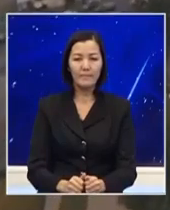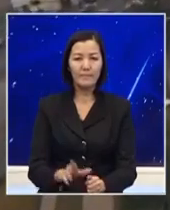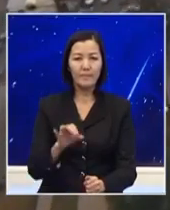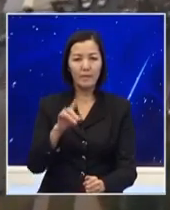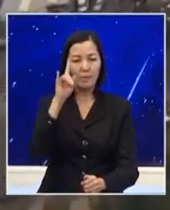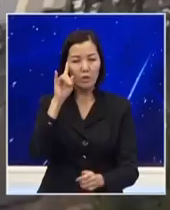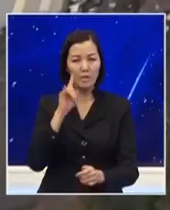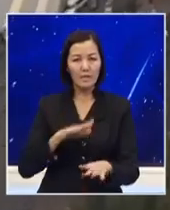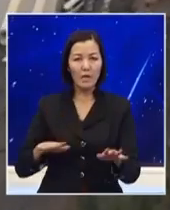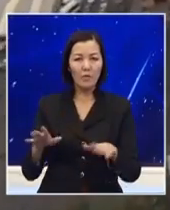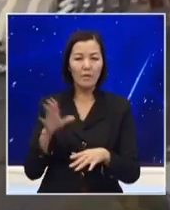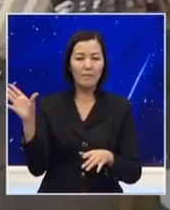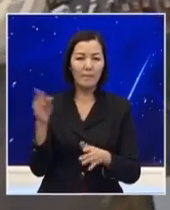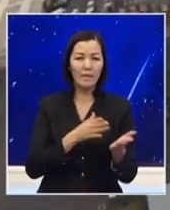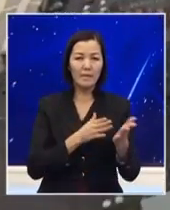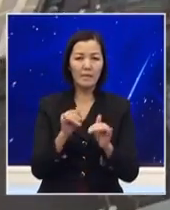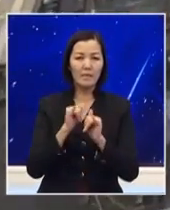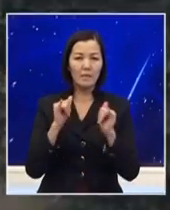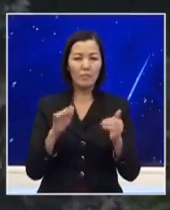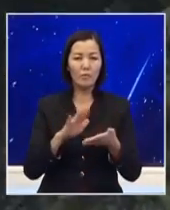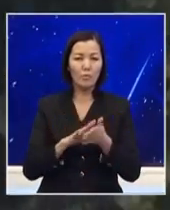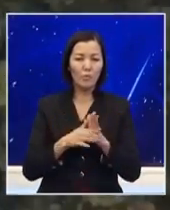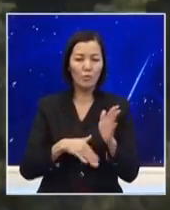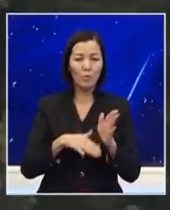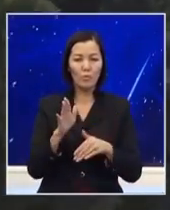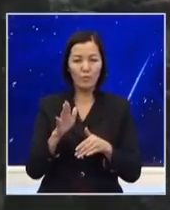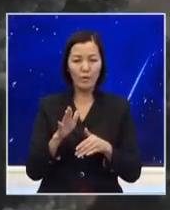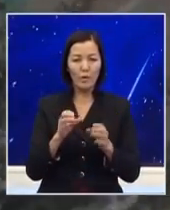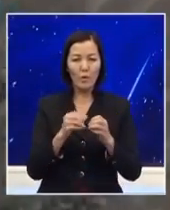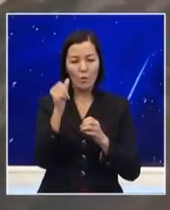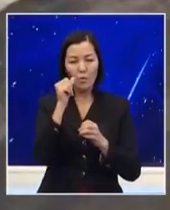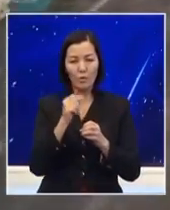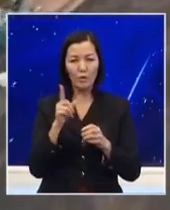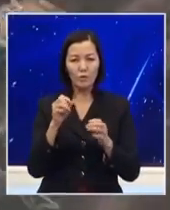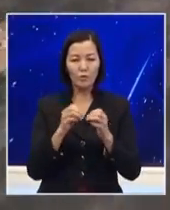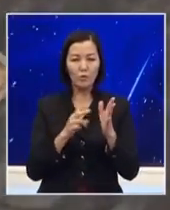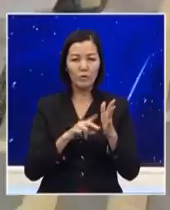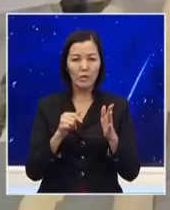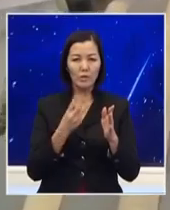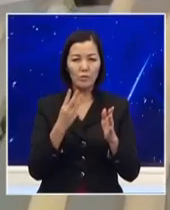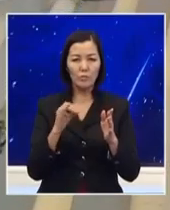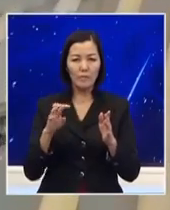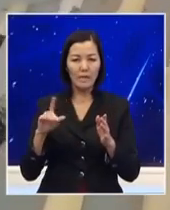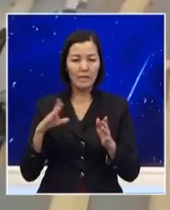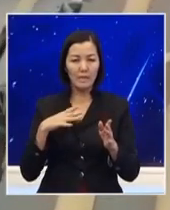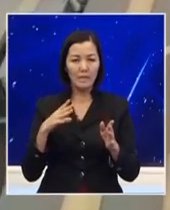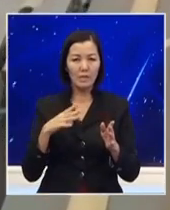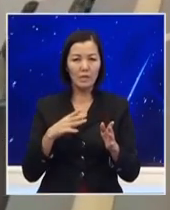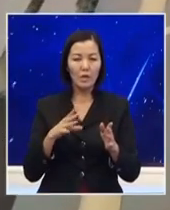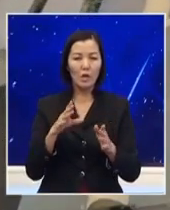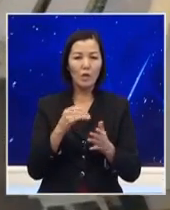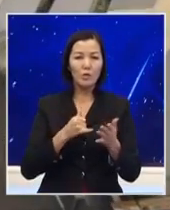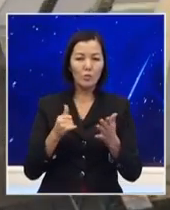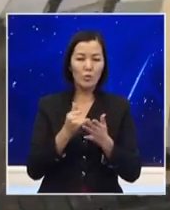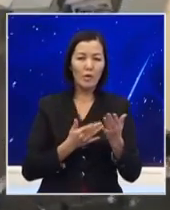Еңбекші Қазақ ауданы кез келген саланы дамытуға қолайлы аумақ. Он айда ауыл шаруашылығы 117,3 миллиард теңгеге жеткен. Соя, жеміс, жидек,